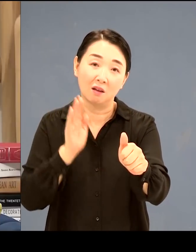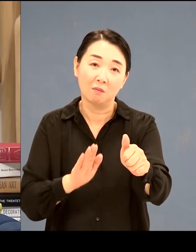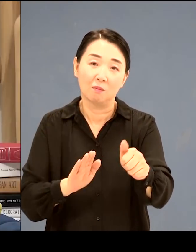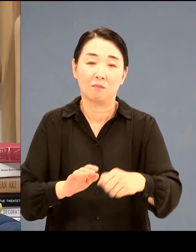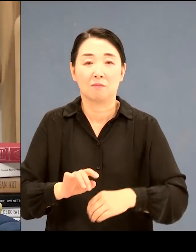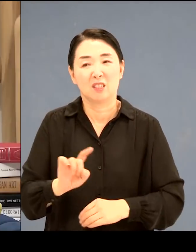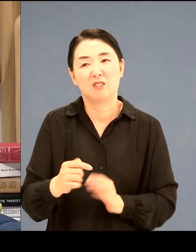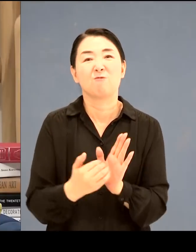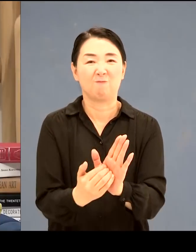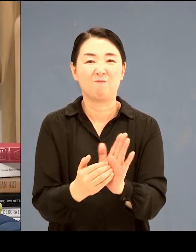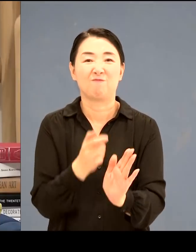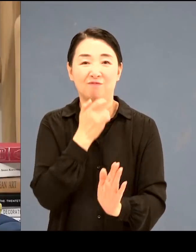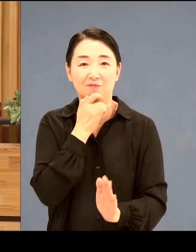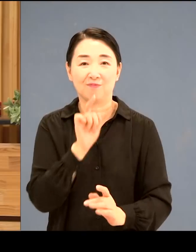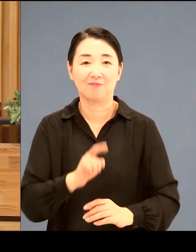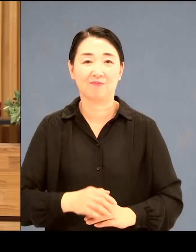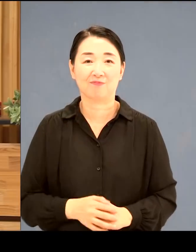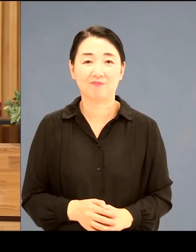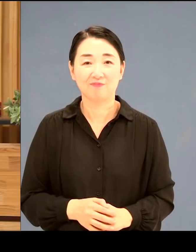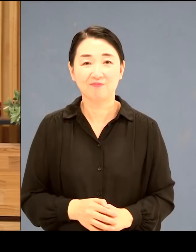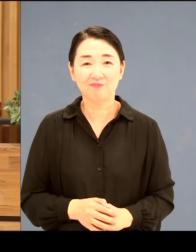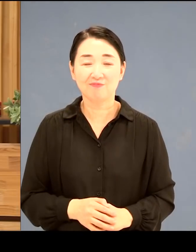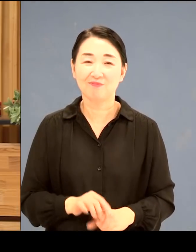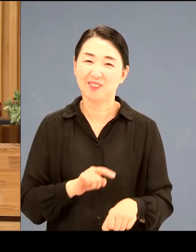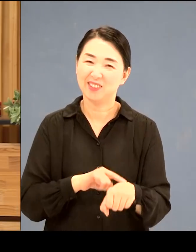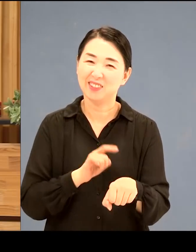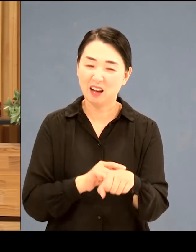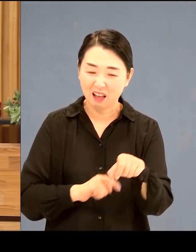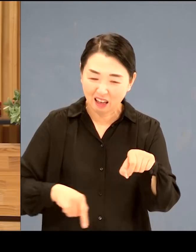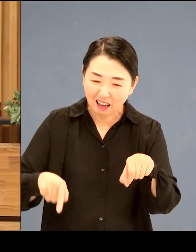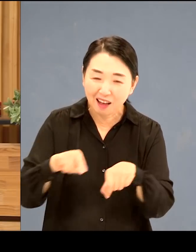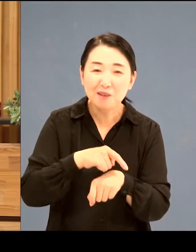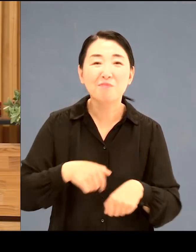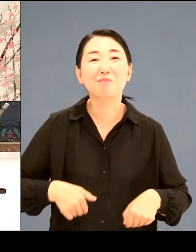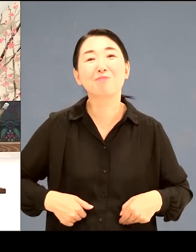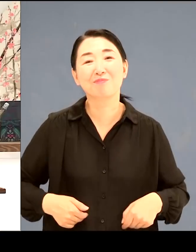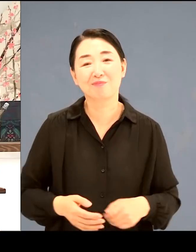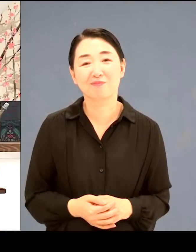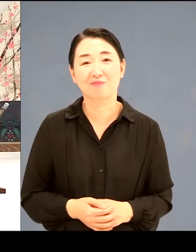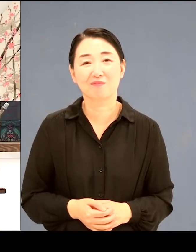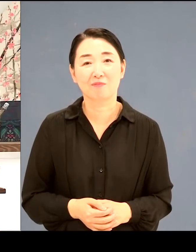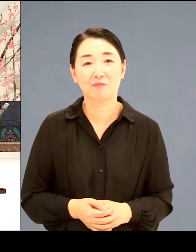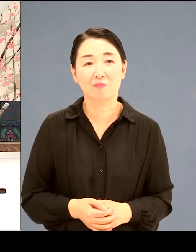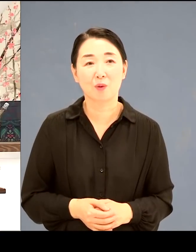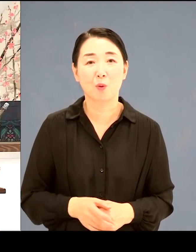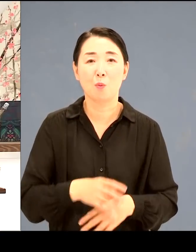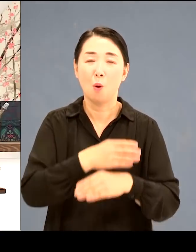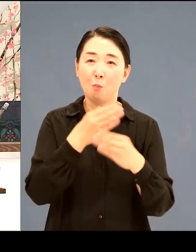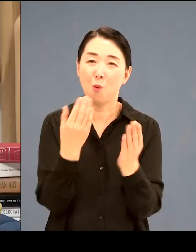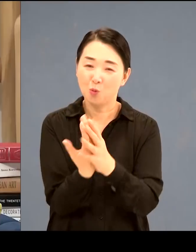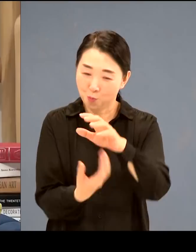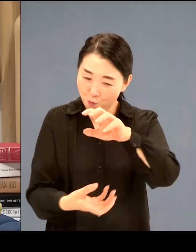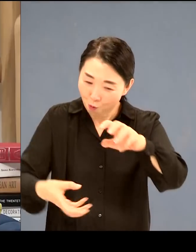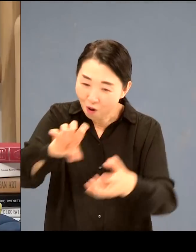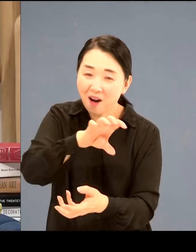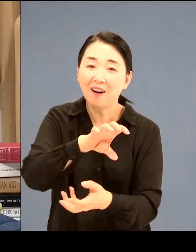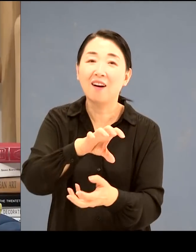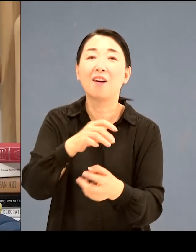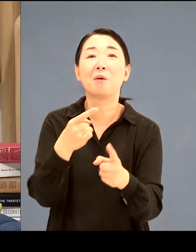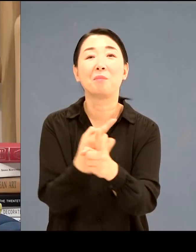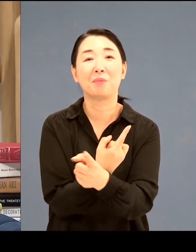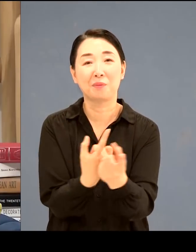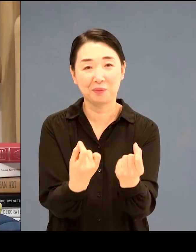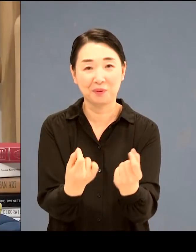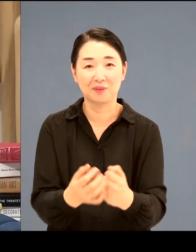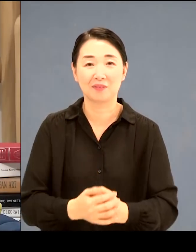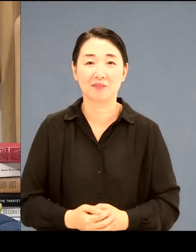그거는 거부하더라고요. 그건 좀 시간이 또 걸릴 수가 있죠. 네. 완전히 180도 그냥. 그러네요. 완전히 180도로 변해서